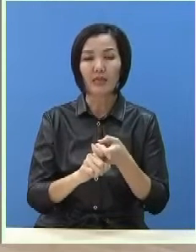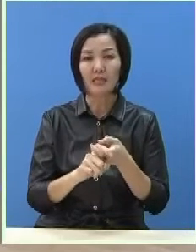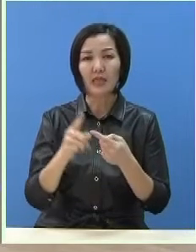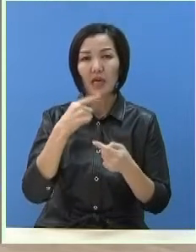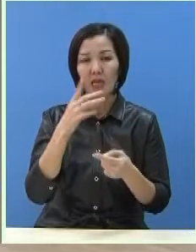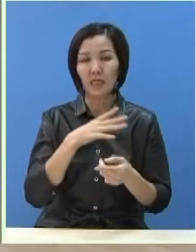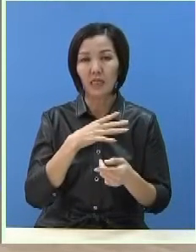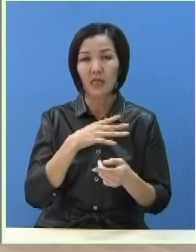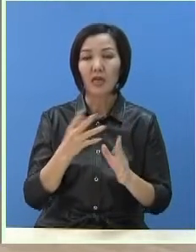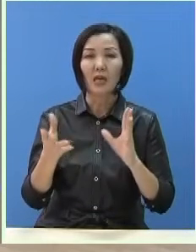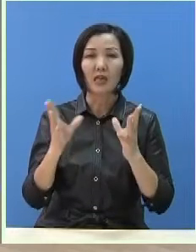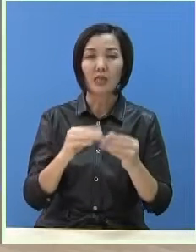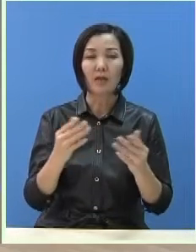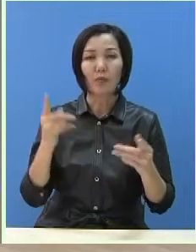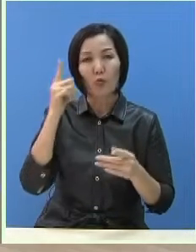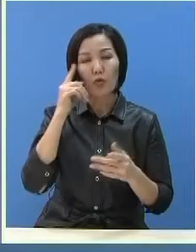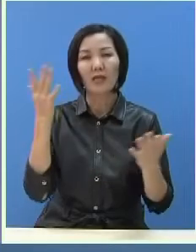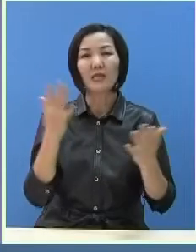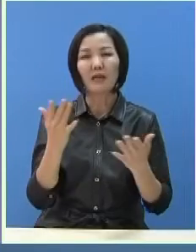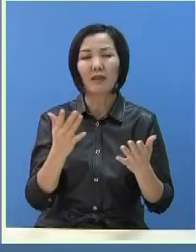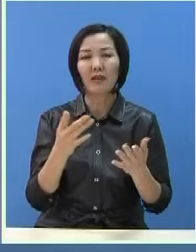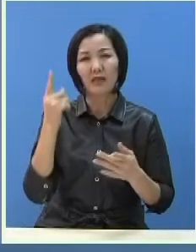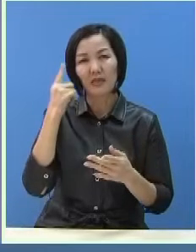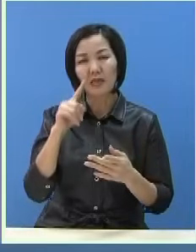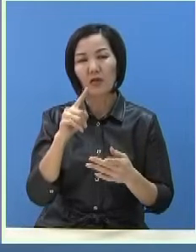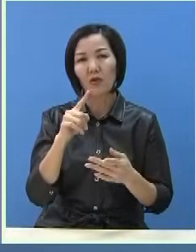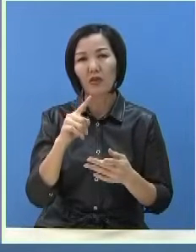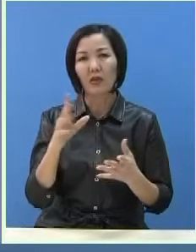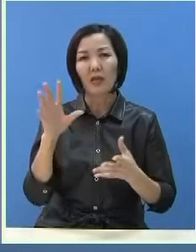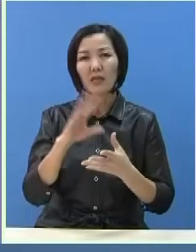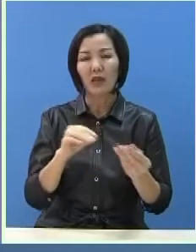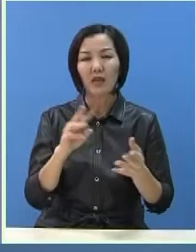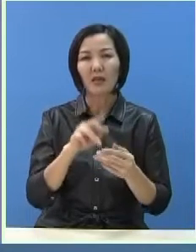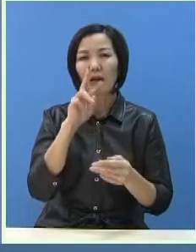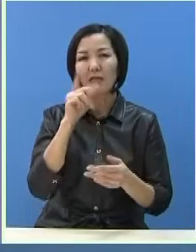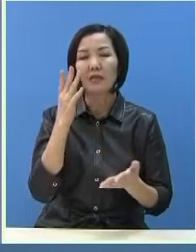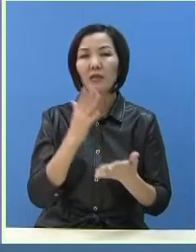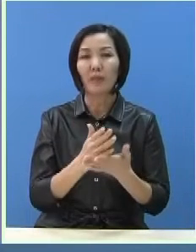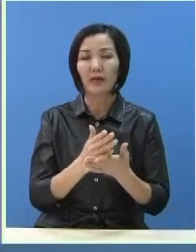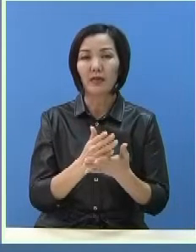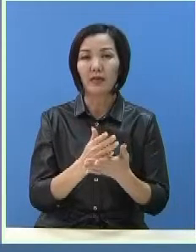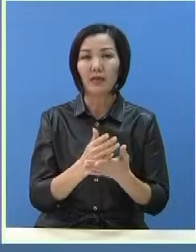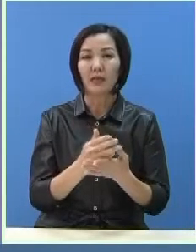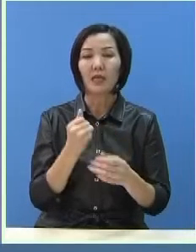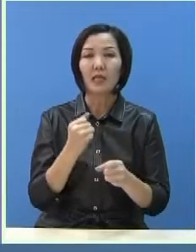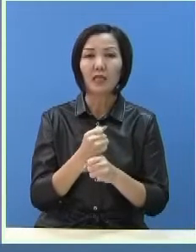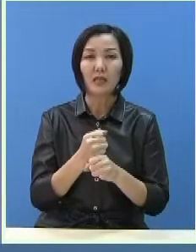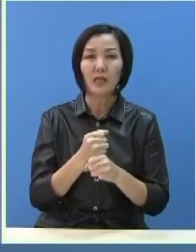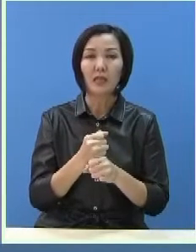айтты. Жалпы сіздердің ойларыңызша біз идеологиялық тұрғыда тағы да қандай олқылықтар жіберіп алдық? Енді нені түзеуіміз